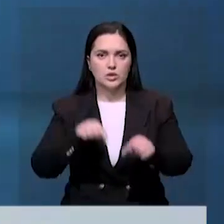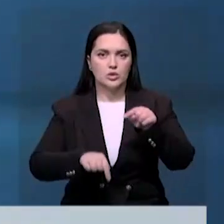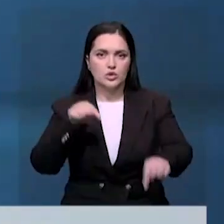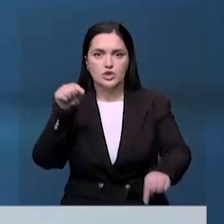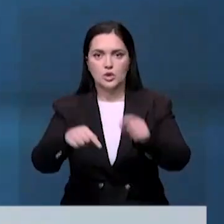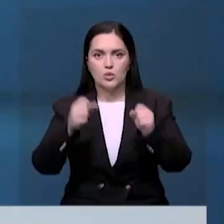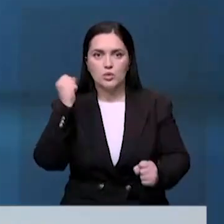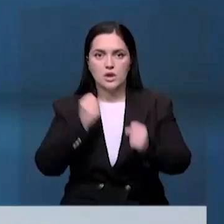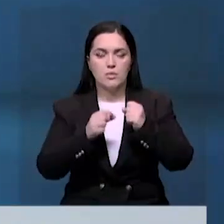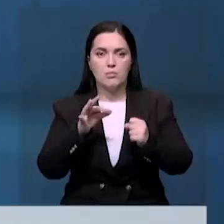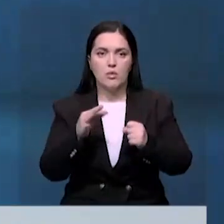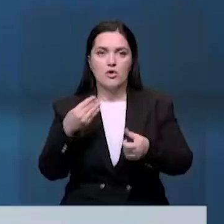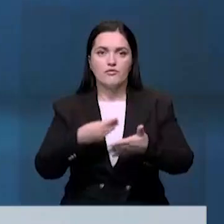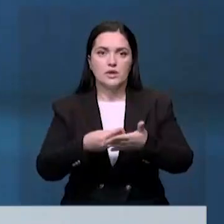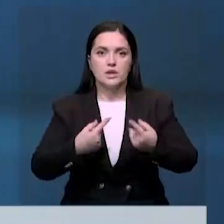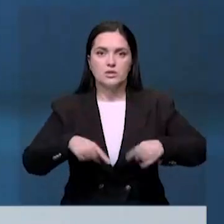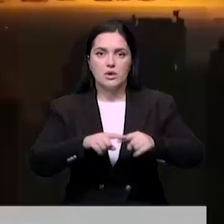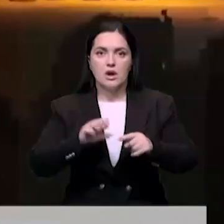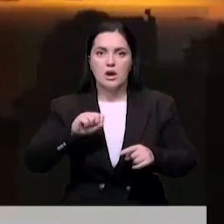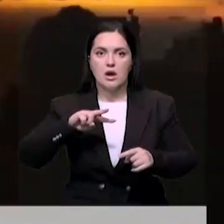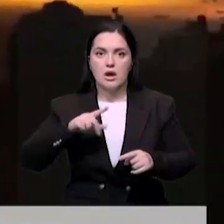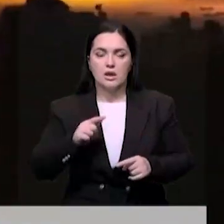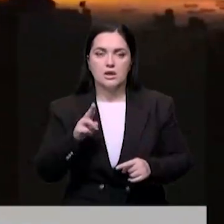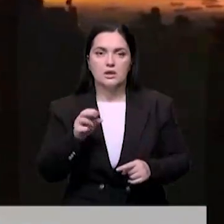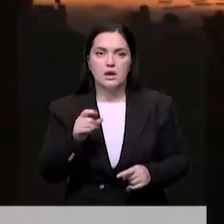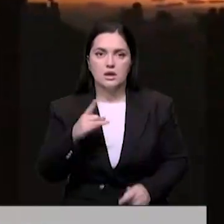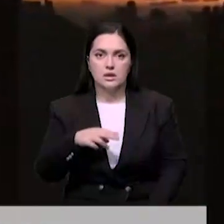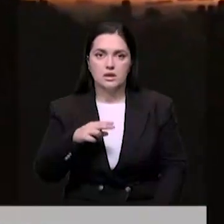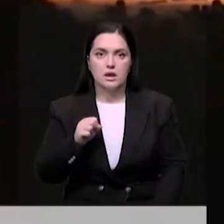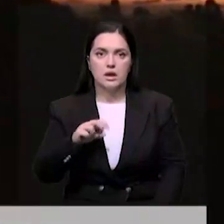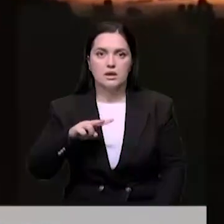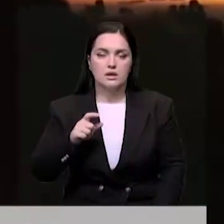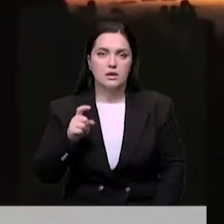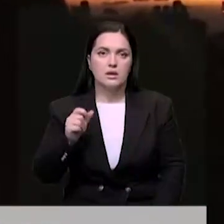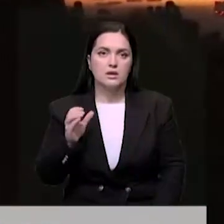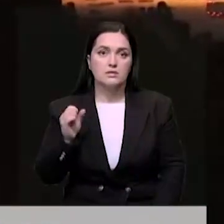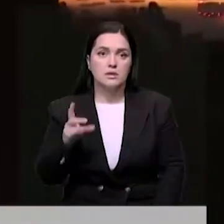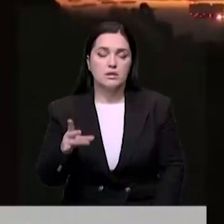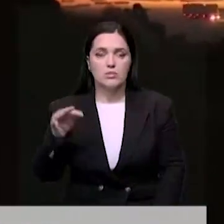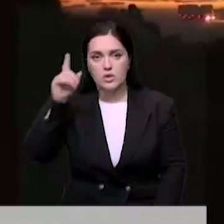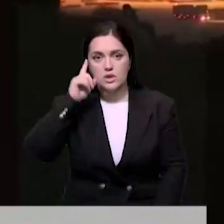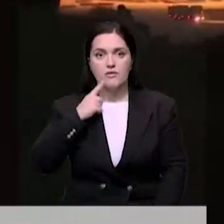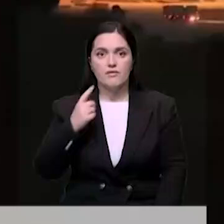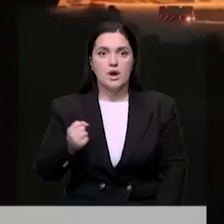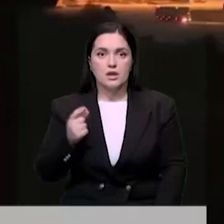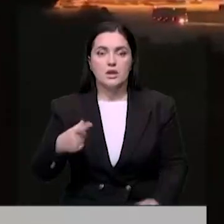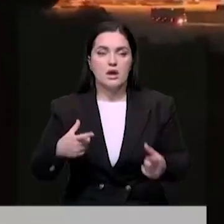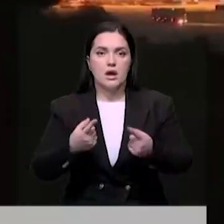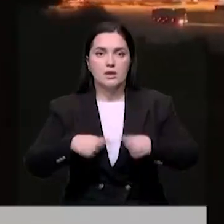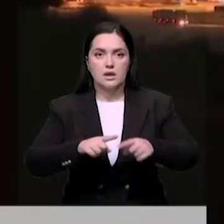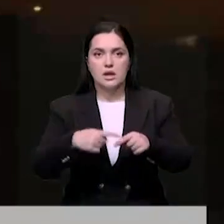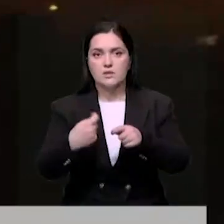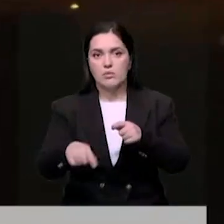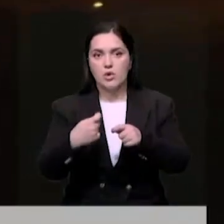3 точечных удара по филиалам финансового учреждения Аль-Кард Аль-Хасан. По данным израильских военных, организация